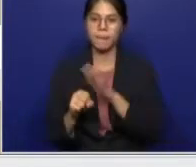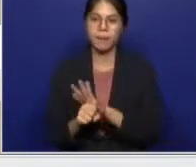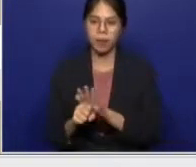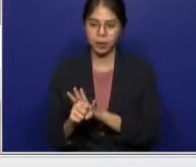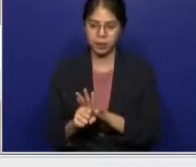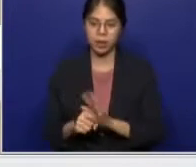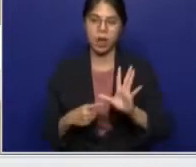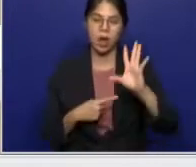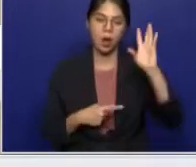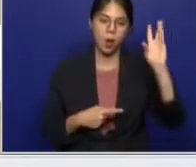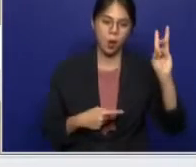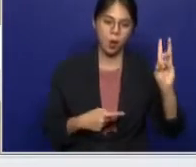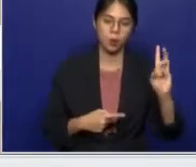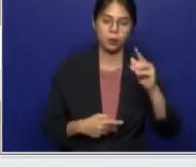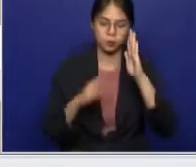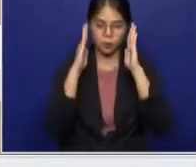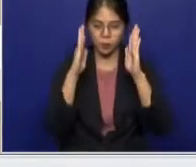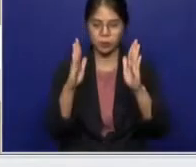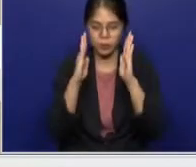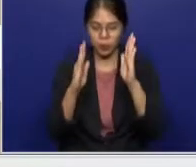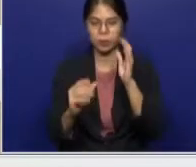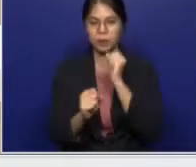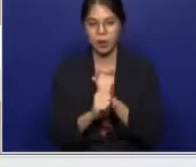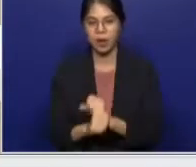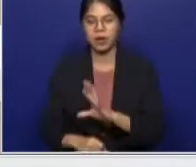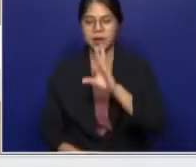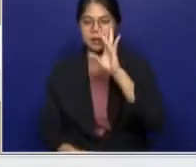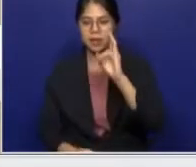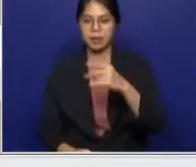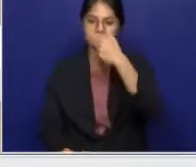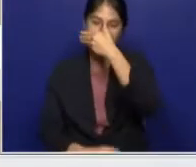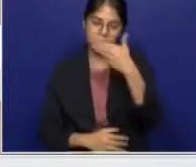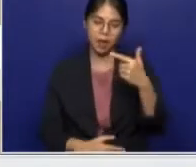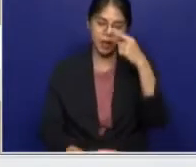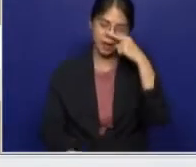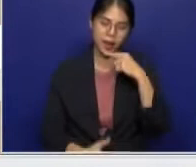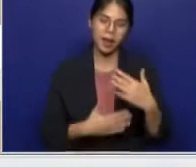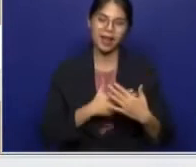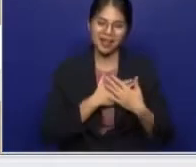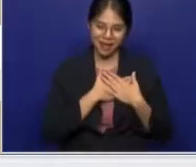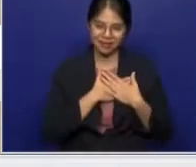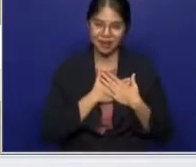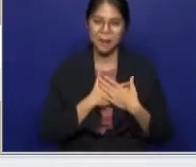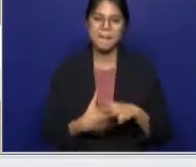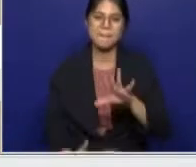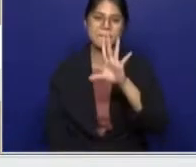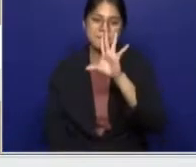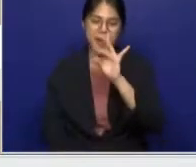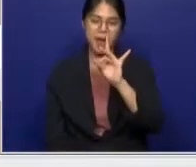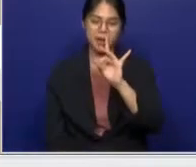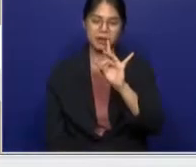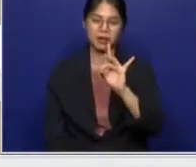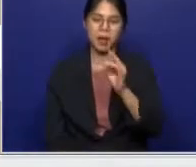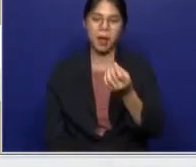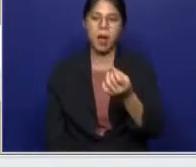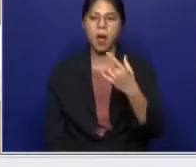การทำงาน7รักความเป็นไทยและ8ในหลวงรัชกาลที่10ครับมีจิตส